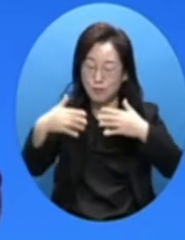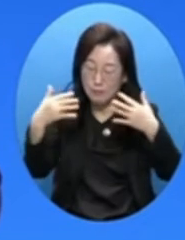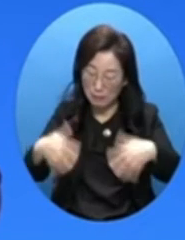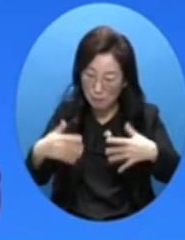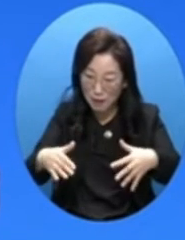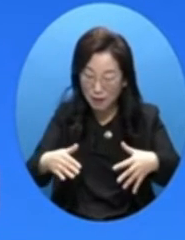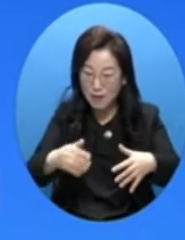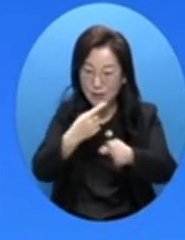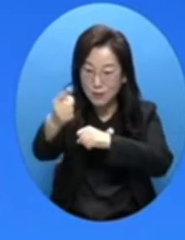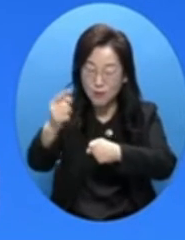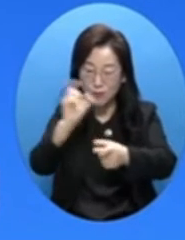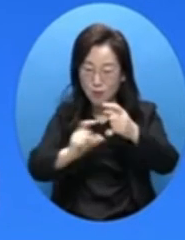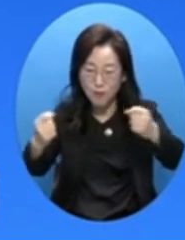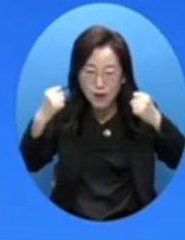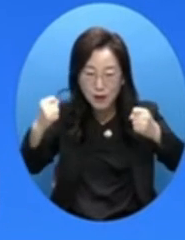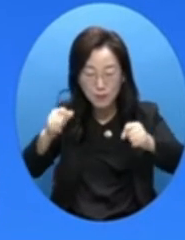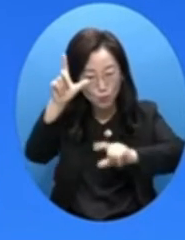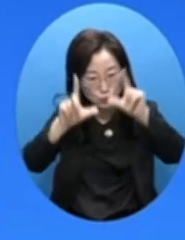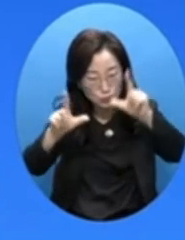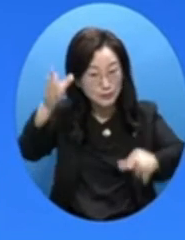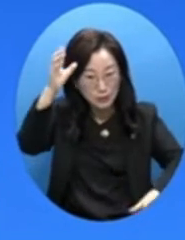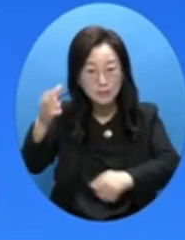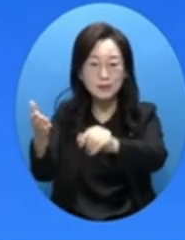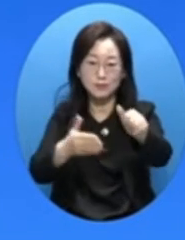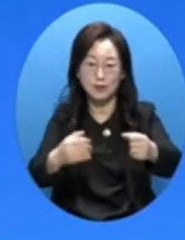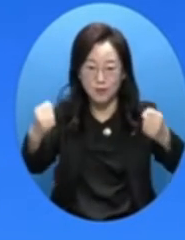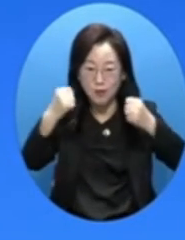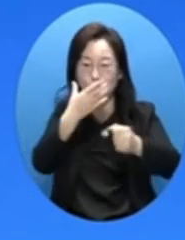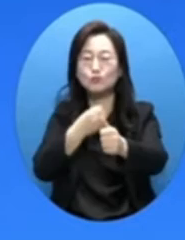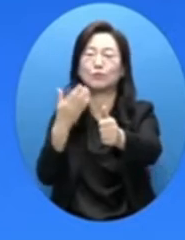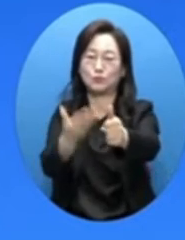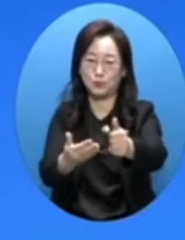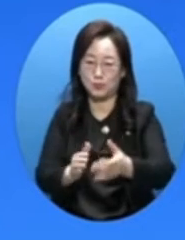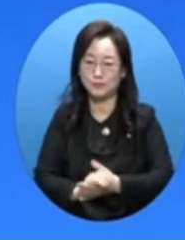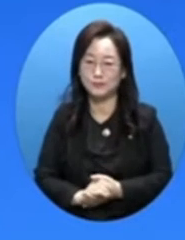살 것을 바라보시기 바랍니다. 주님께서 건강의 축복을 주실 것입니다.